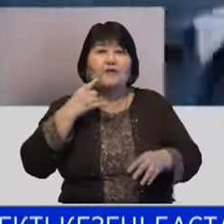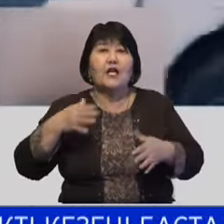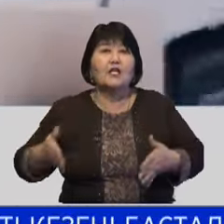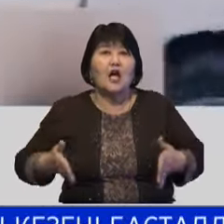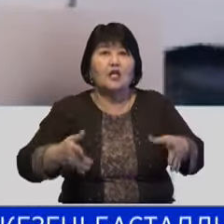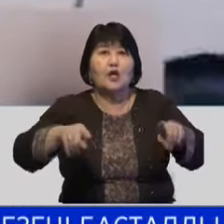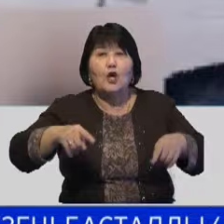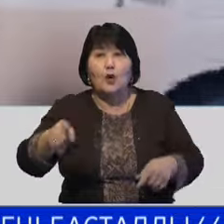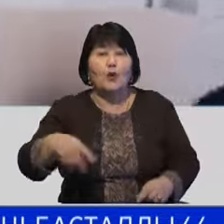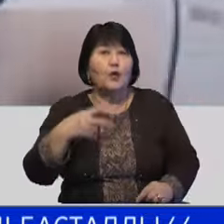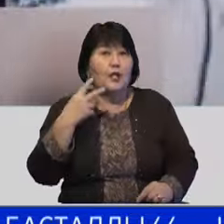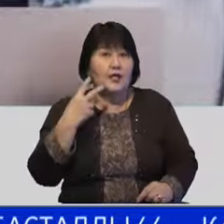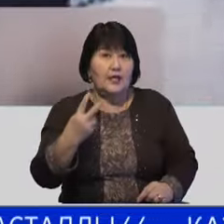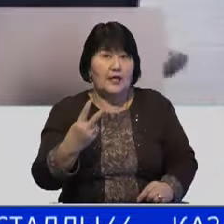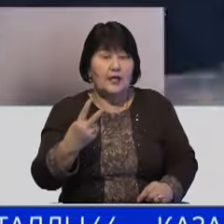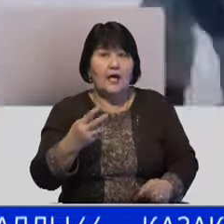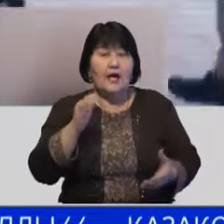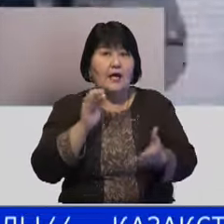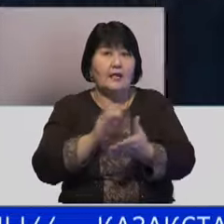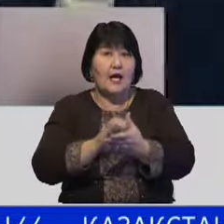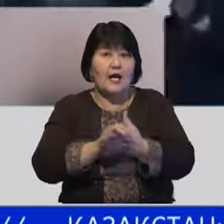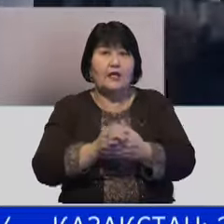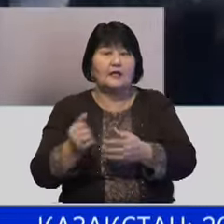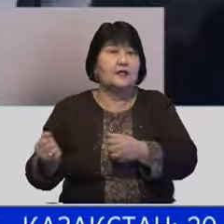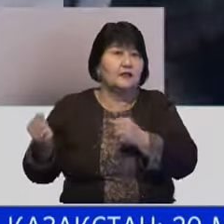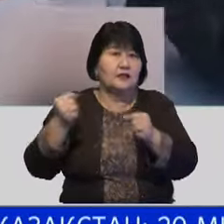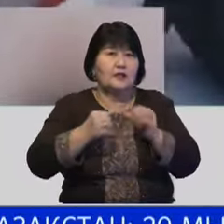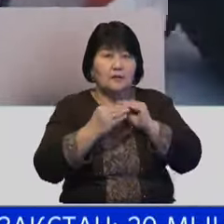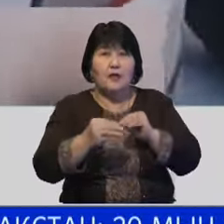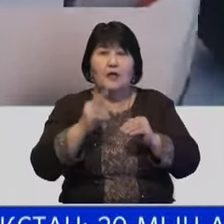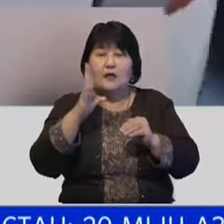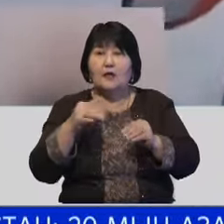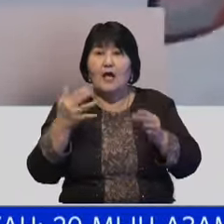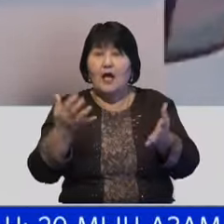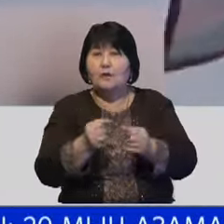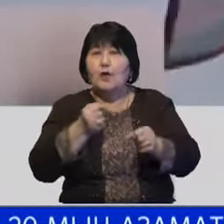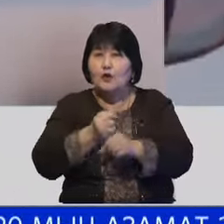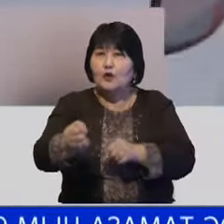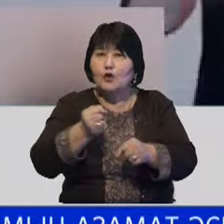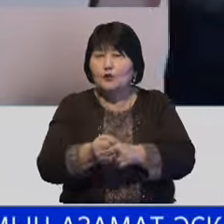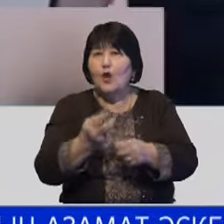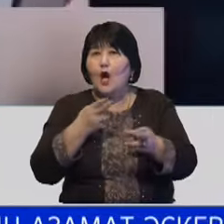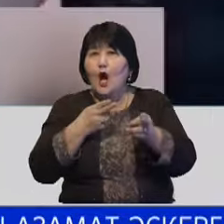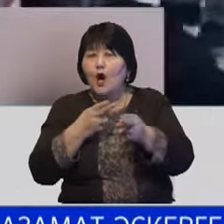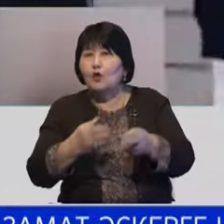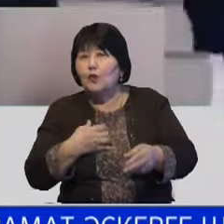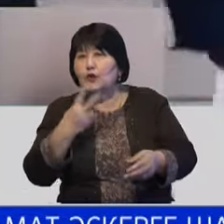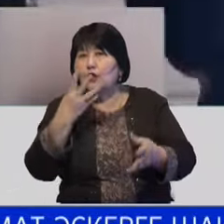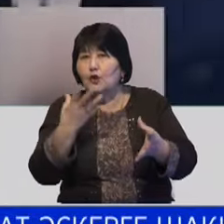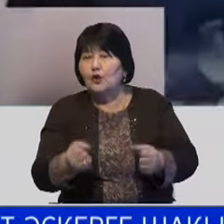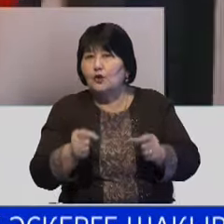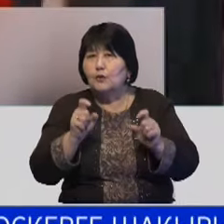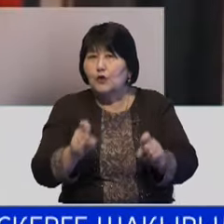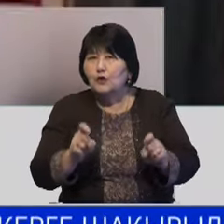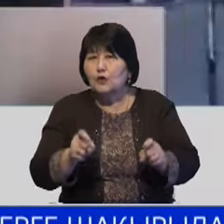ұсталды. Олар екі танысын күштеп көлікке отырғызып, пәтерге алып келіп, ұрып-соғып, қарумен қорқытып, 2 күн бойы